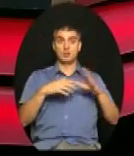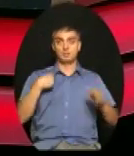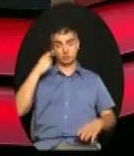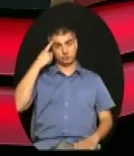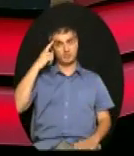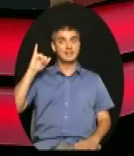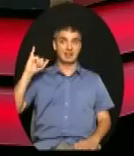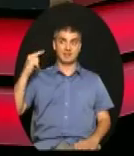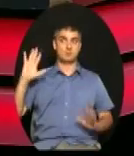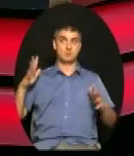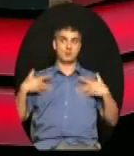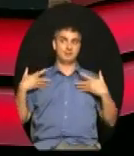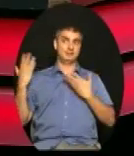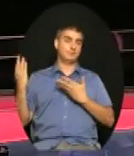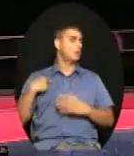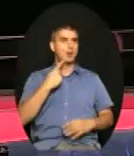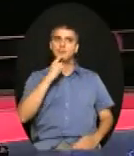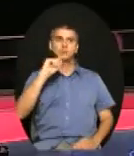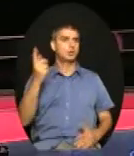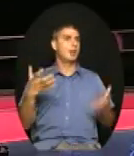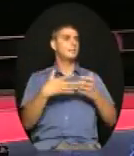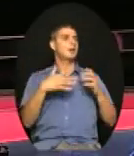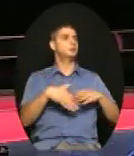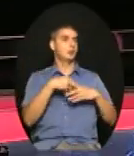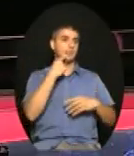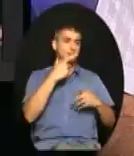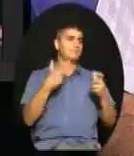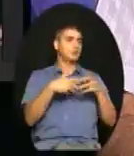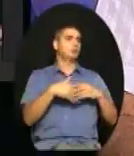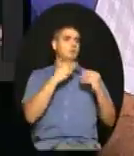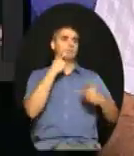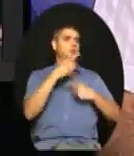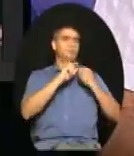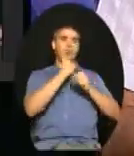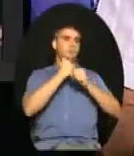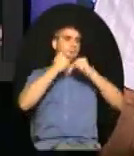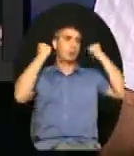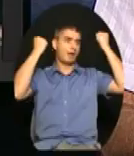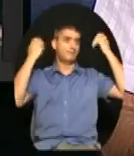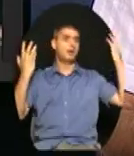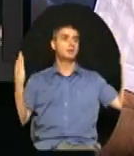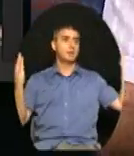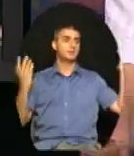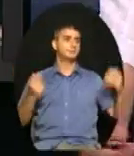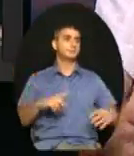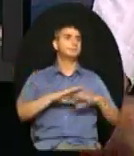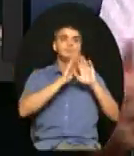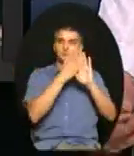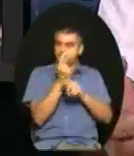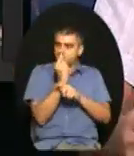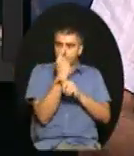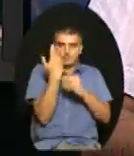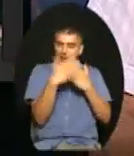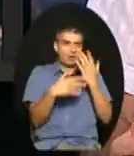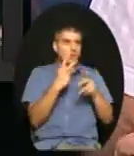לי שיגאל דילמוני מאוד ישמח. אני לא אמרתי זה כל מחנה השלום, אמרתי שמחנה השלום כבר שנים לא הפגין. והכל בהתראה של רגע,